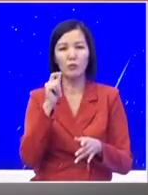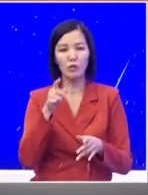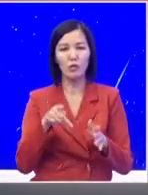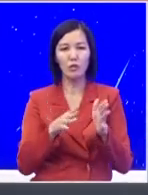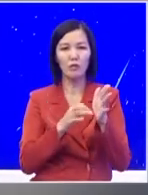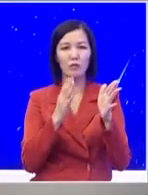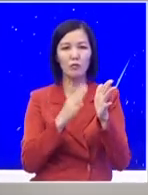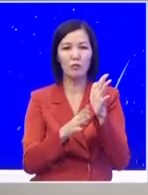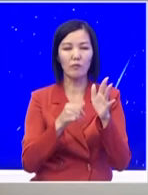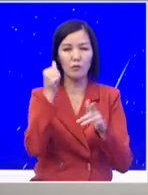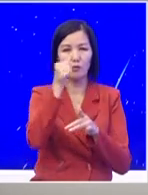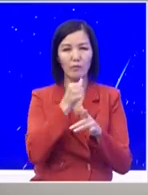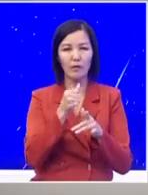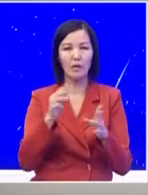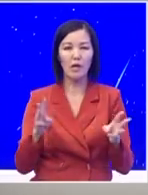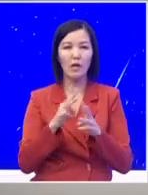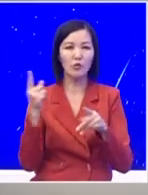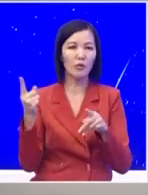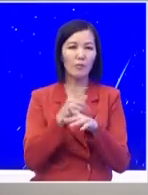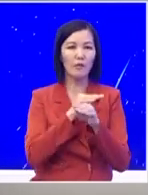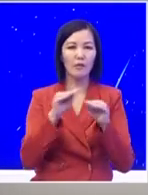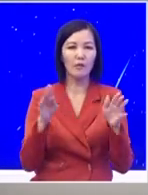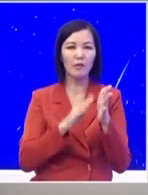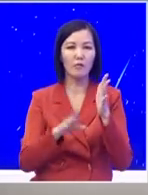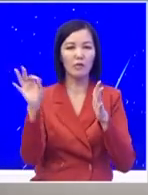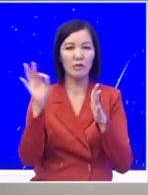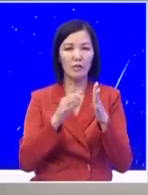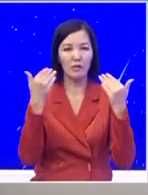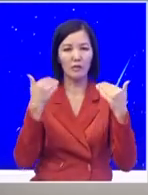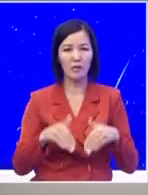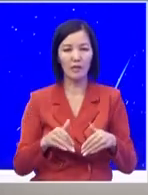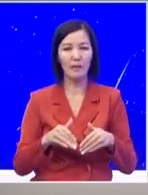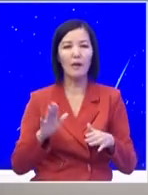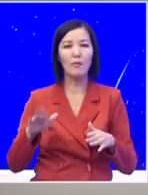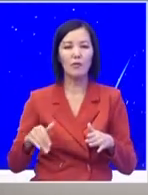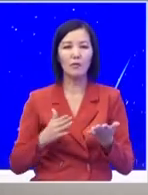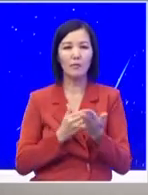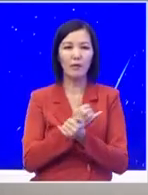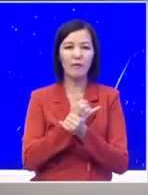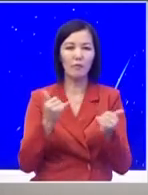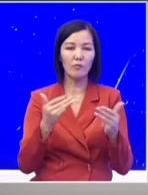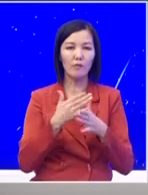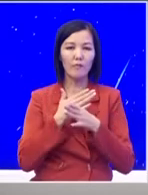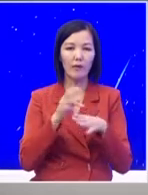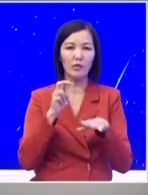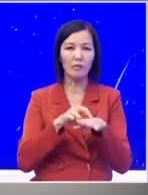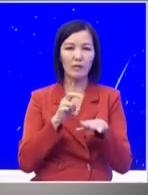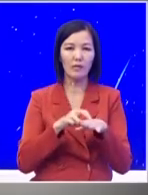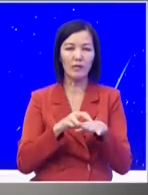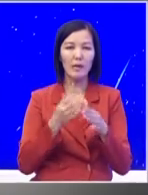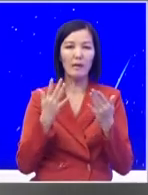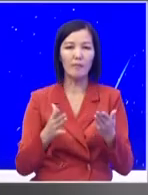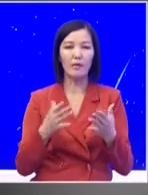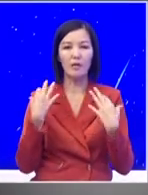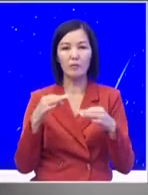1948 года рождения, получивший ожоги первой степени 90% тела. После оказания первой помощи врачами работник станции